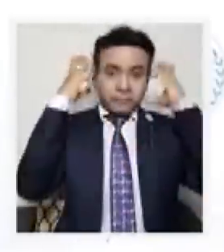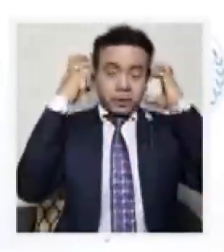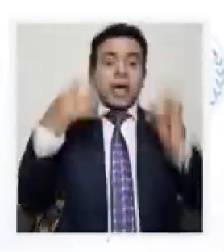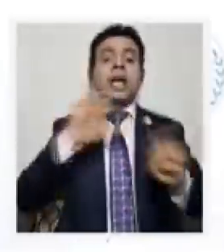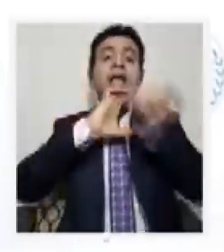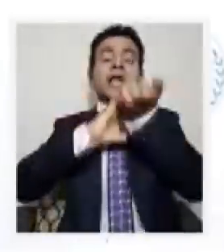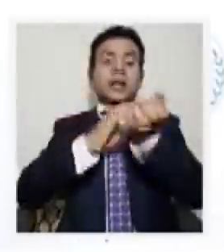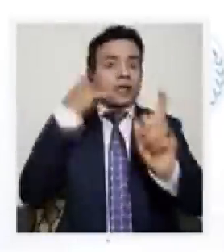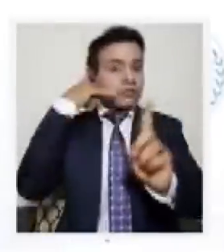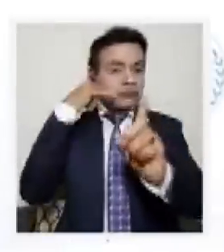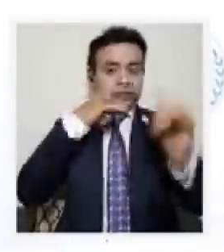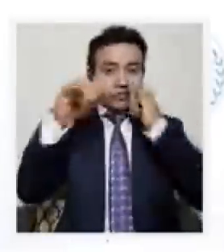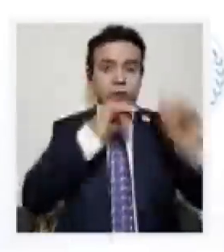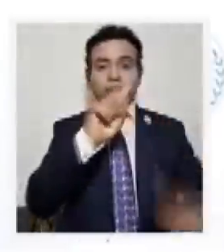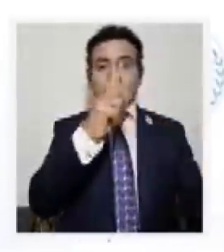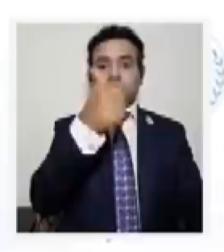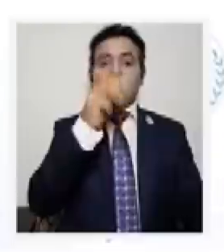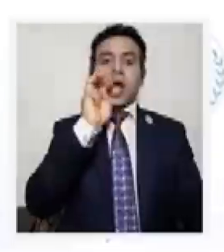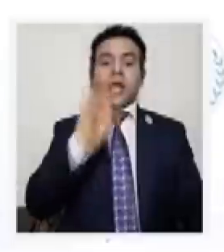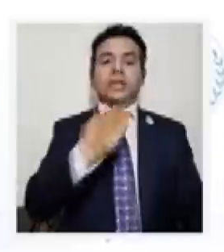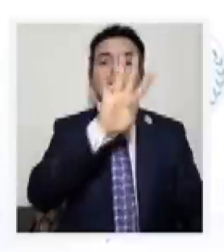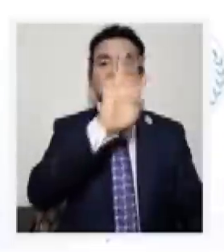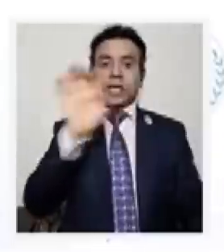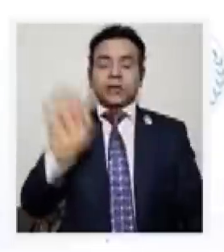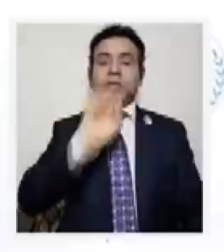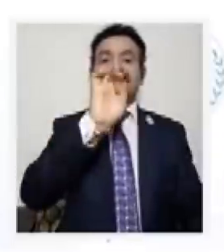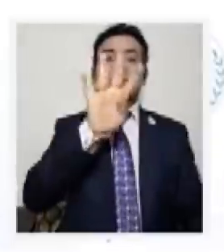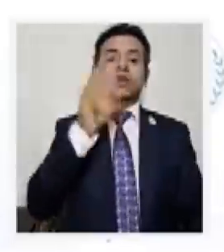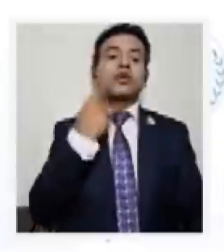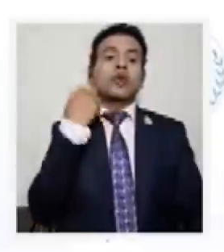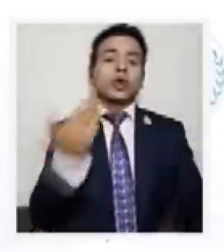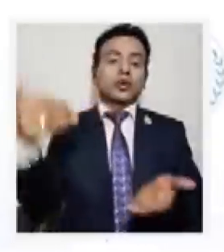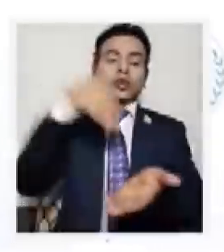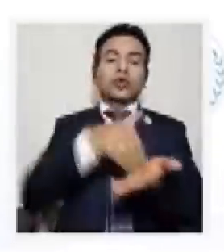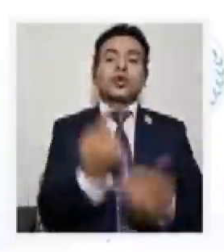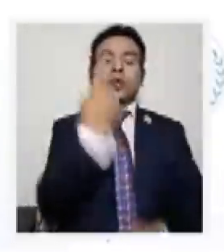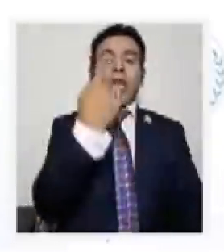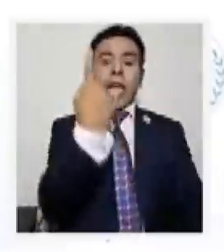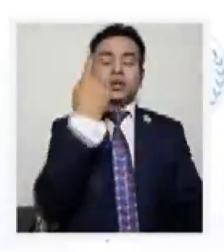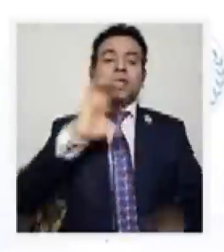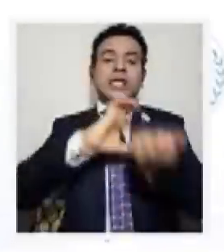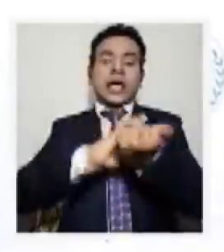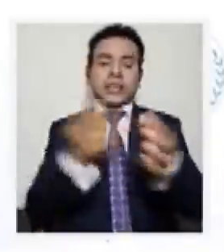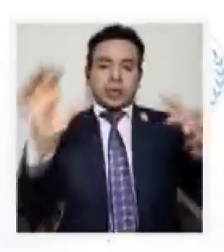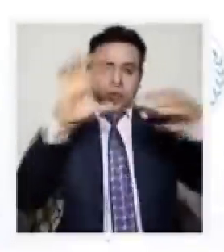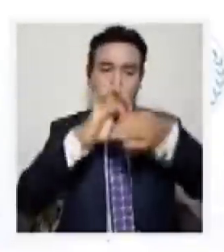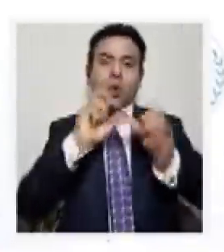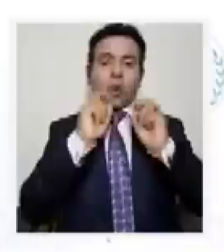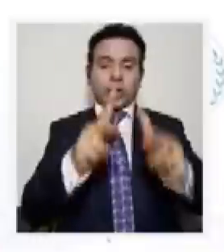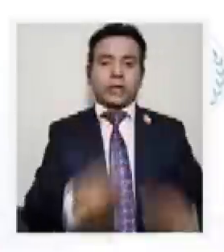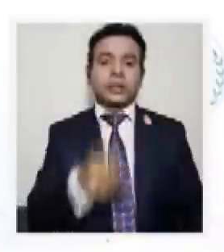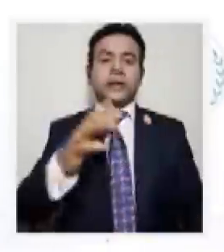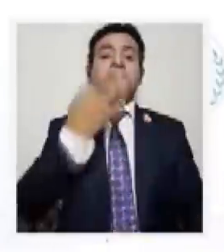1,36,11,751টি। অনলাইন প্ল্যাটফর্ম মুক্ত পাঠে হটলাইন সেবা দেওয়ার জন্য প্রশিক্ষণপ্রাপ্ত চিকিৎসক 16,404 জন, এবং